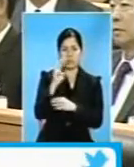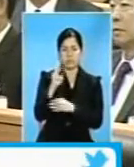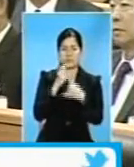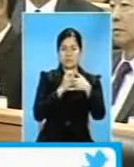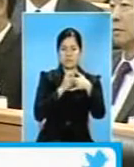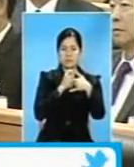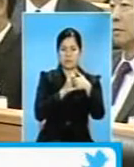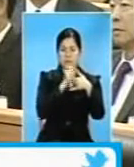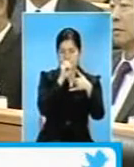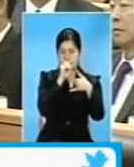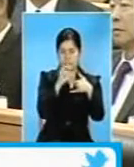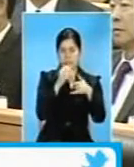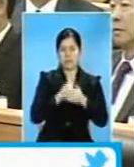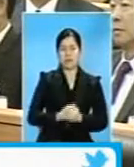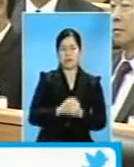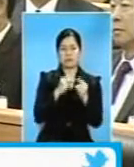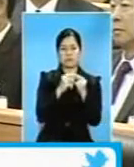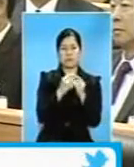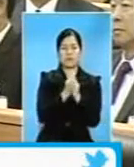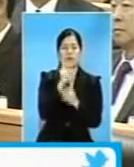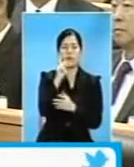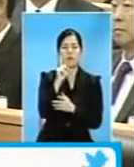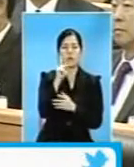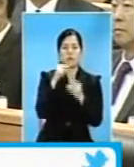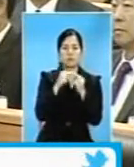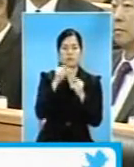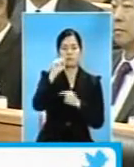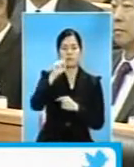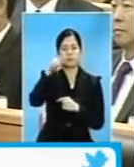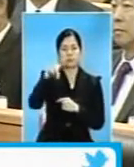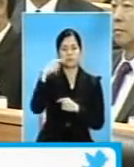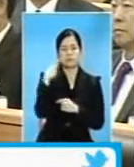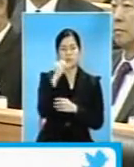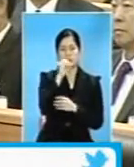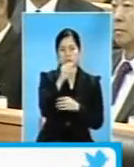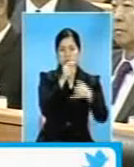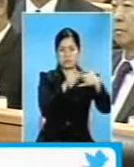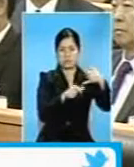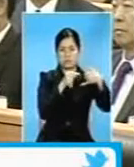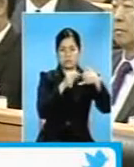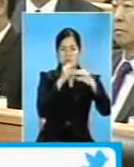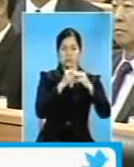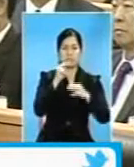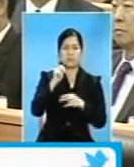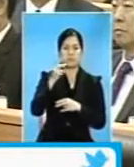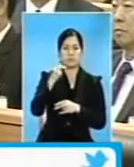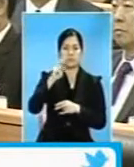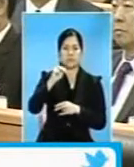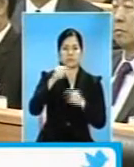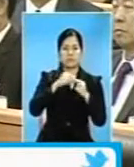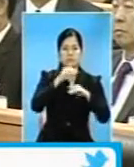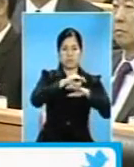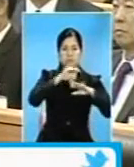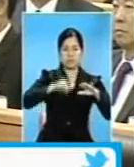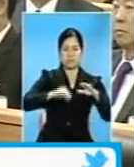นะฮะดังนั้นครั้งนี้ก็ต้องรอดูว่าพรุ่งนี้เนี่ยคำสั่งคุ้มครองชั่วคราวเนี่ยจะออกมาในแนวทางนี้หรือเปล่าถ้ารับคำร้องนะ